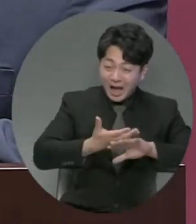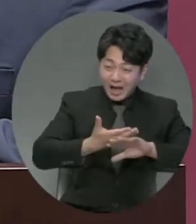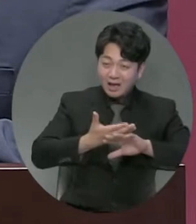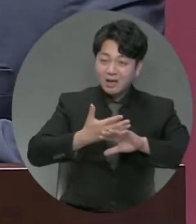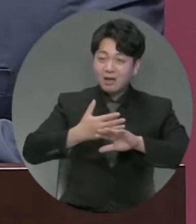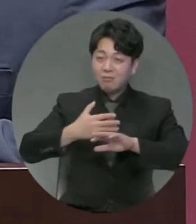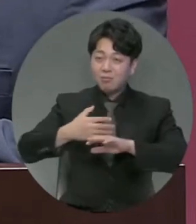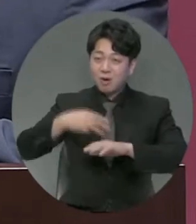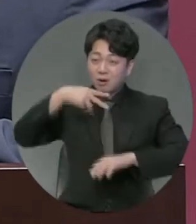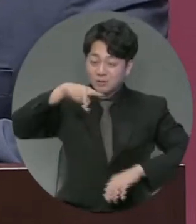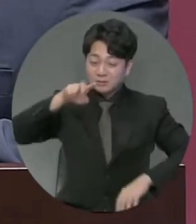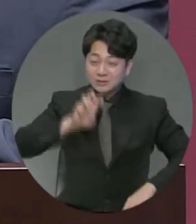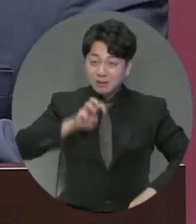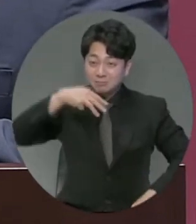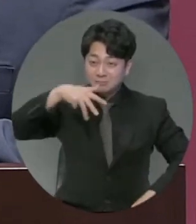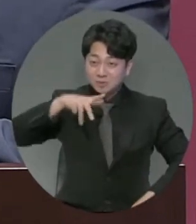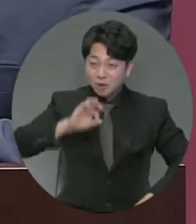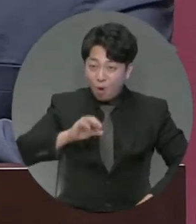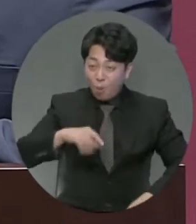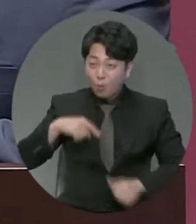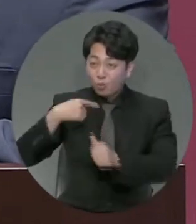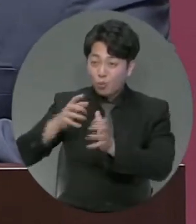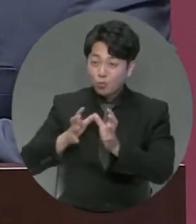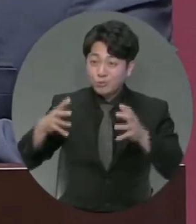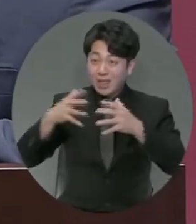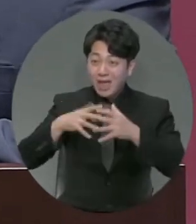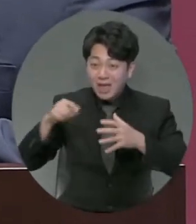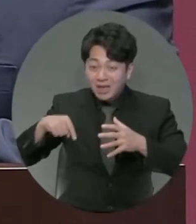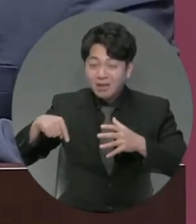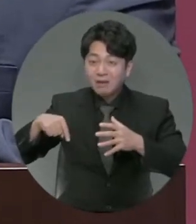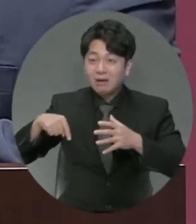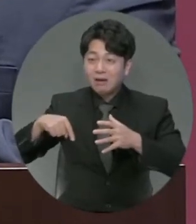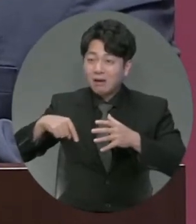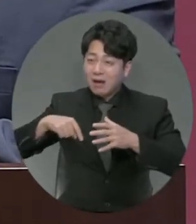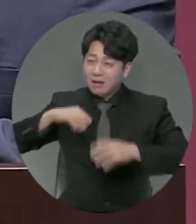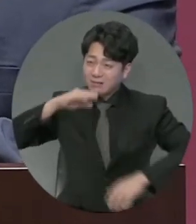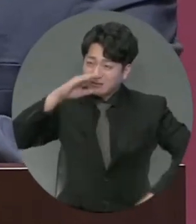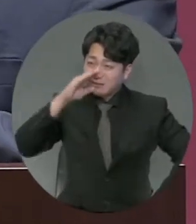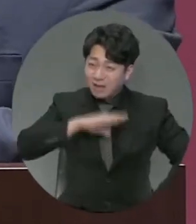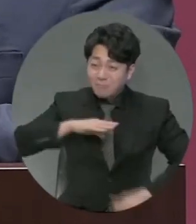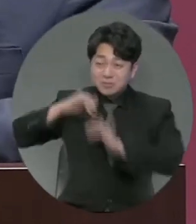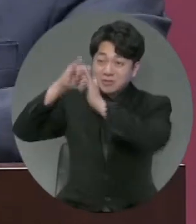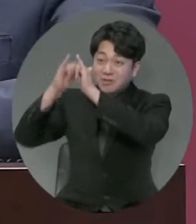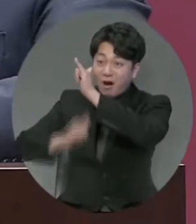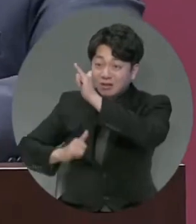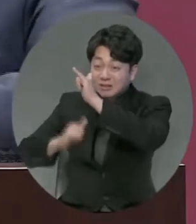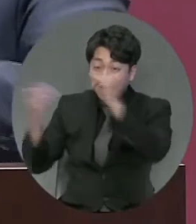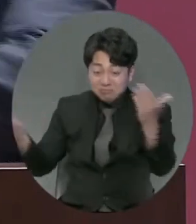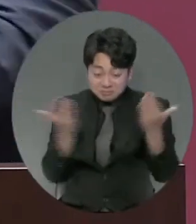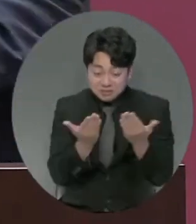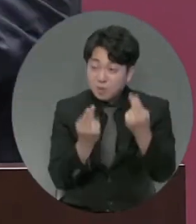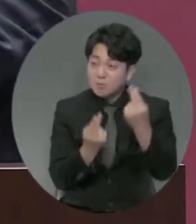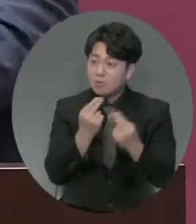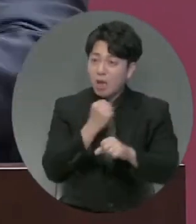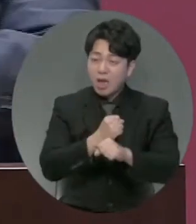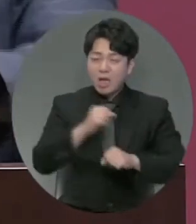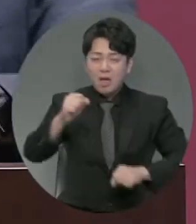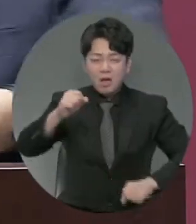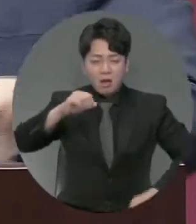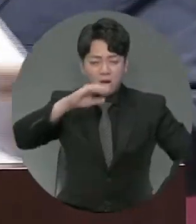아픔이 있는 트라우마 같은 단어입니다. 어떻게 이런 것을 비유할 수 있단 말입니까? 들어가